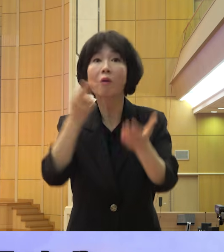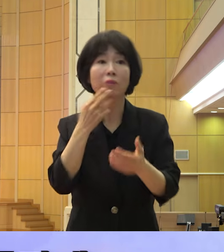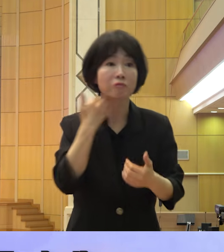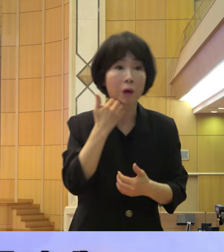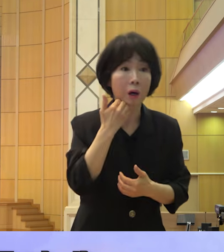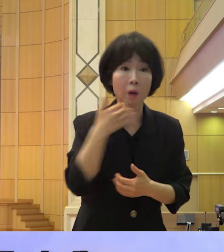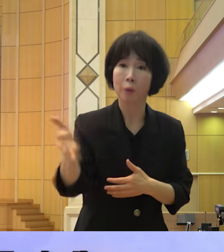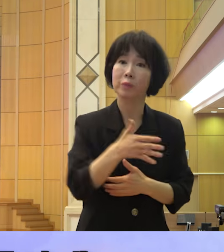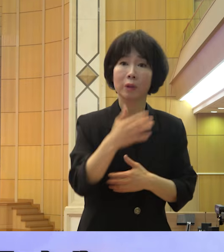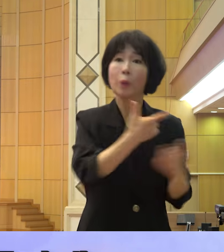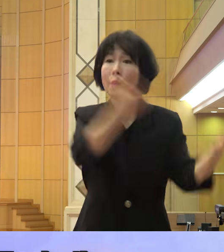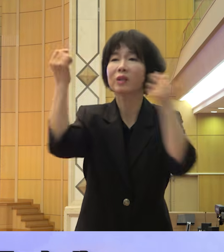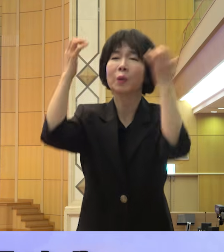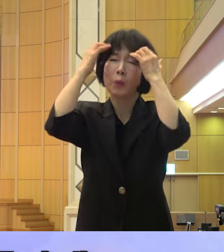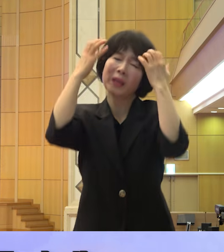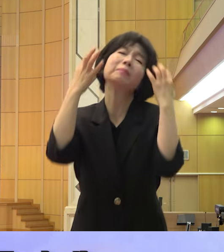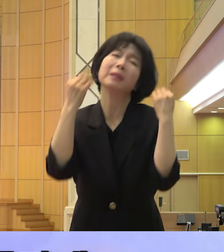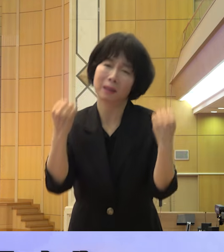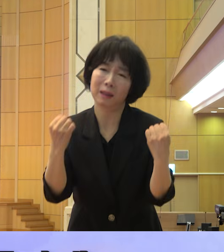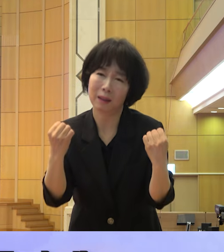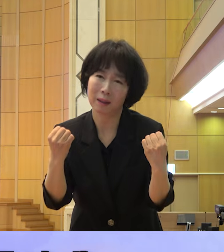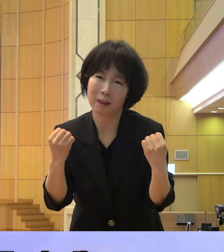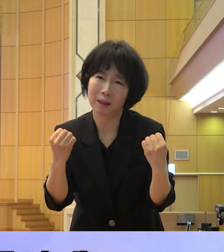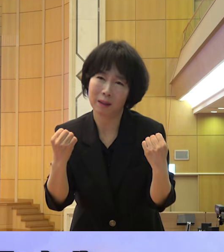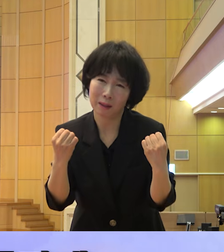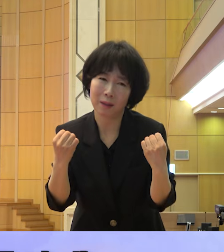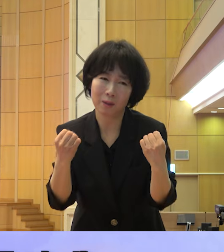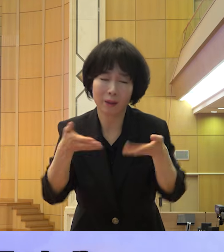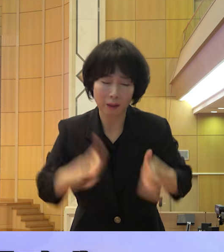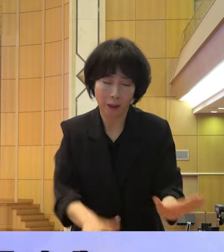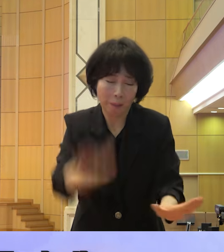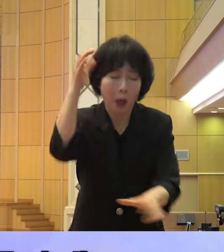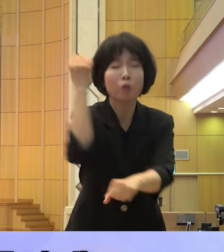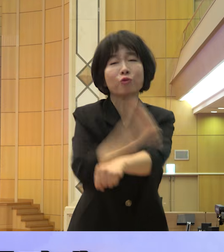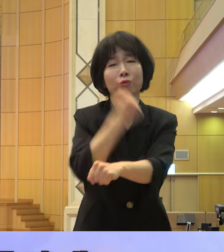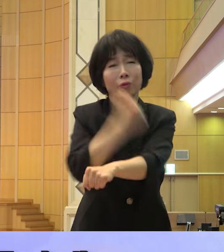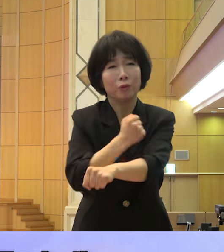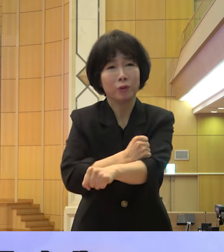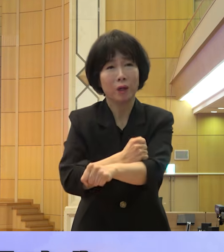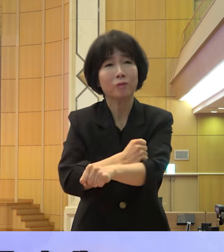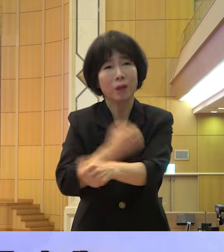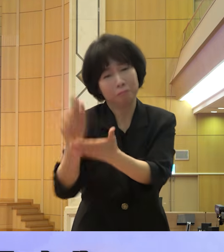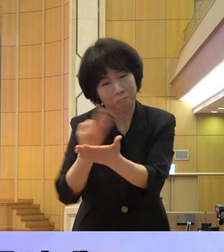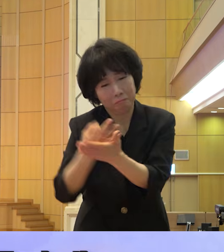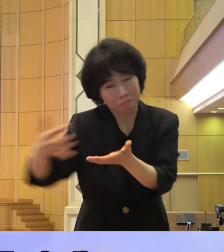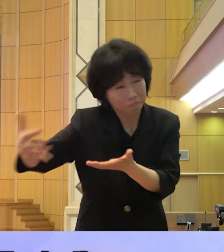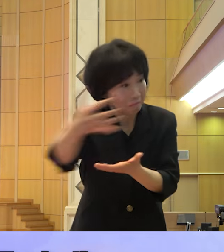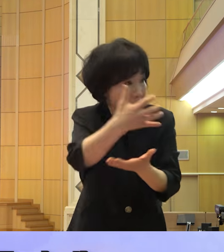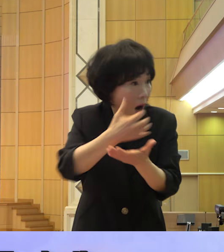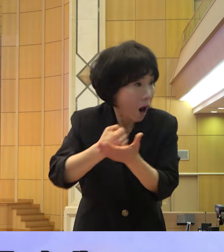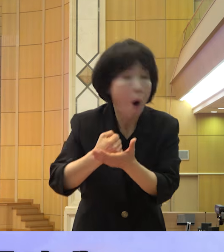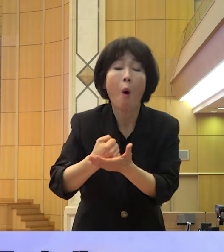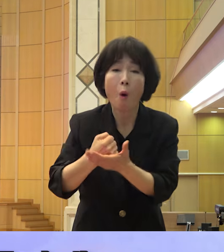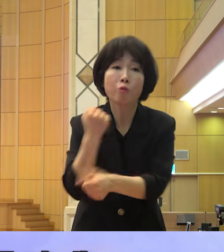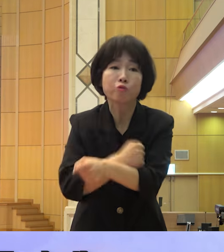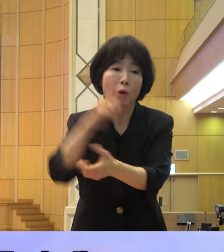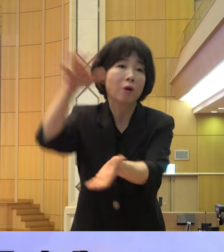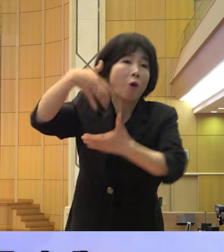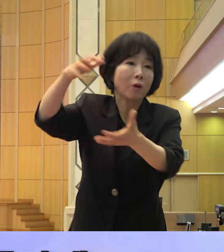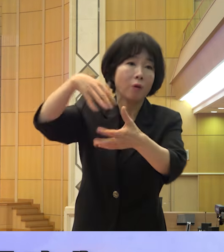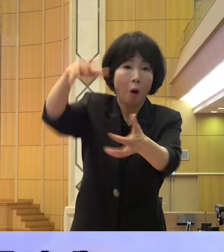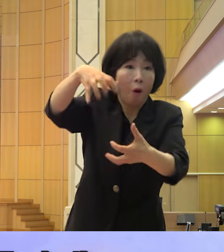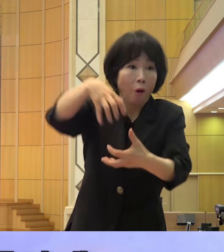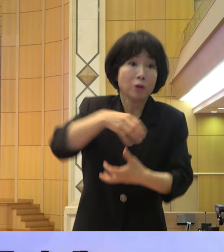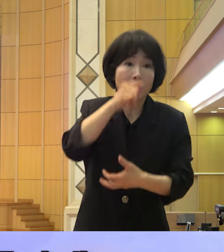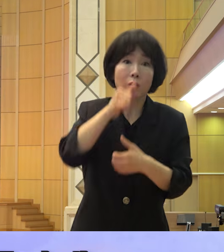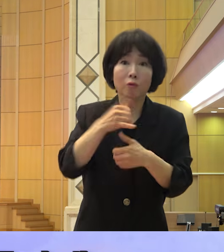이렇게 수고하여 얻은 것을, 그래도 수고해서 뭔가 좀 얻은 게 있어요. 어떤 사람은